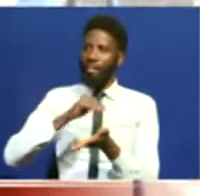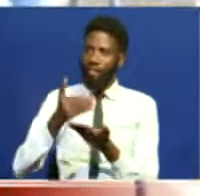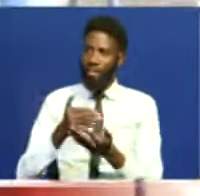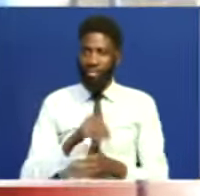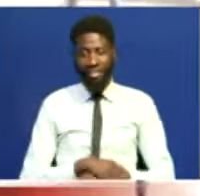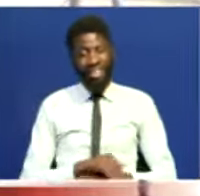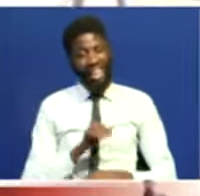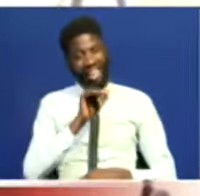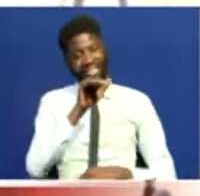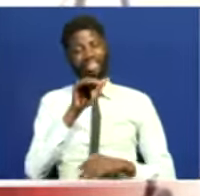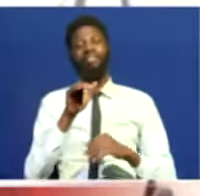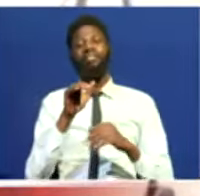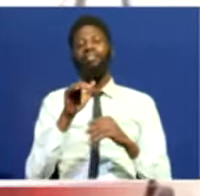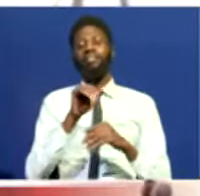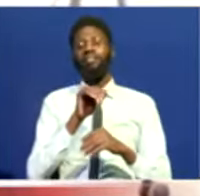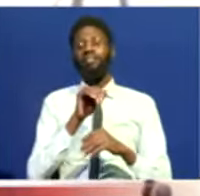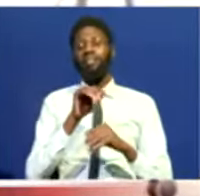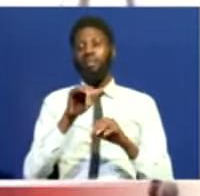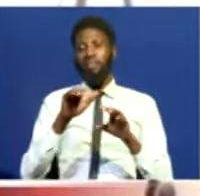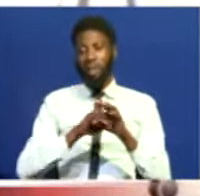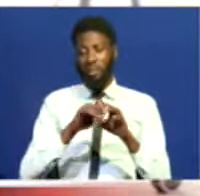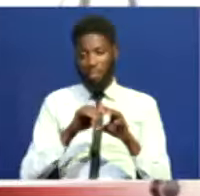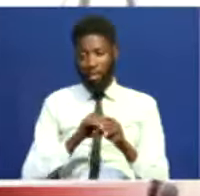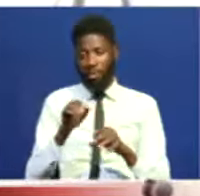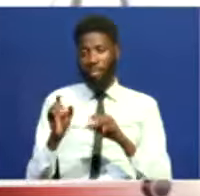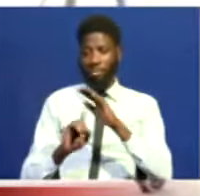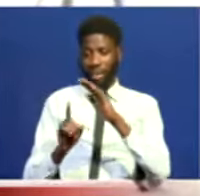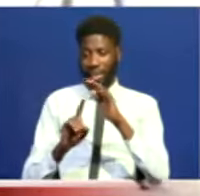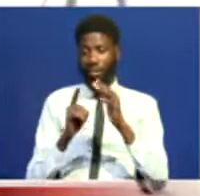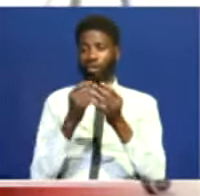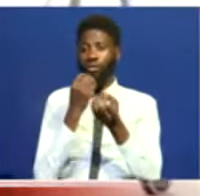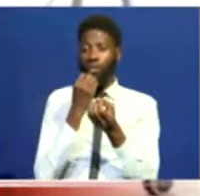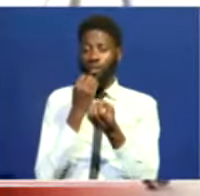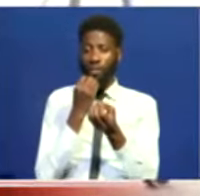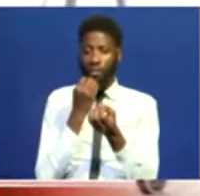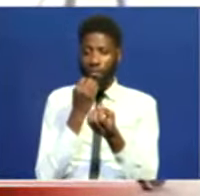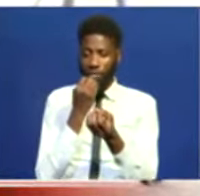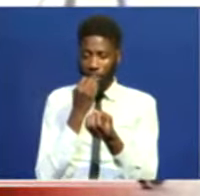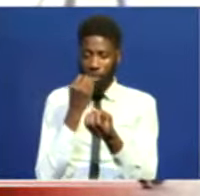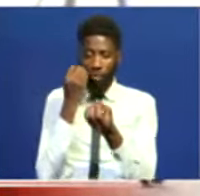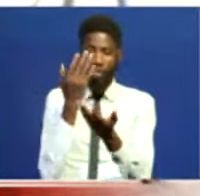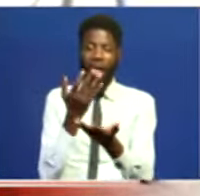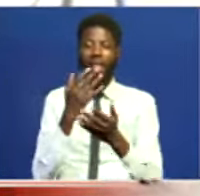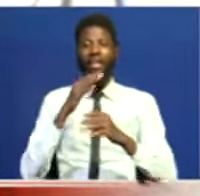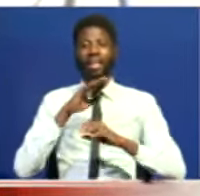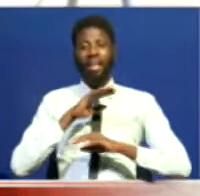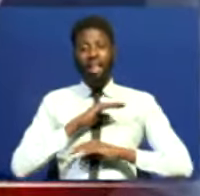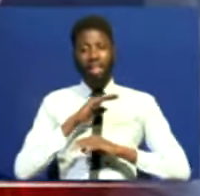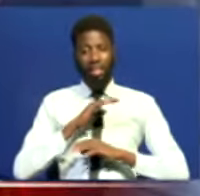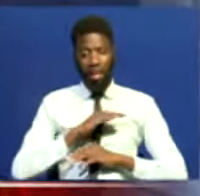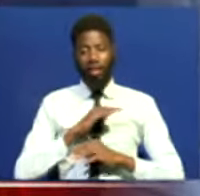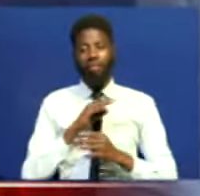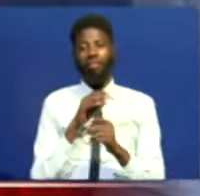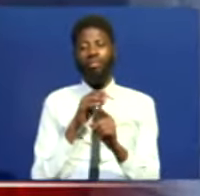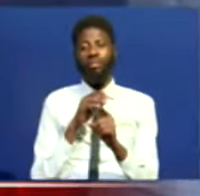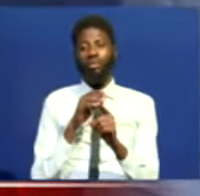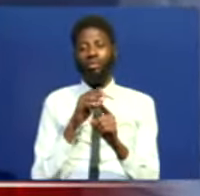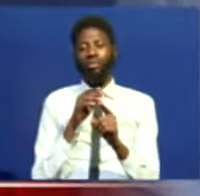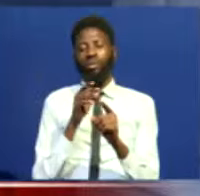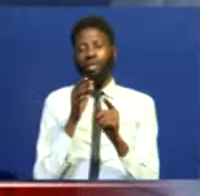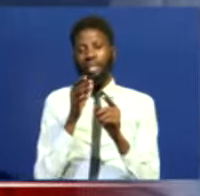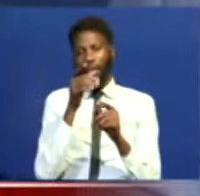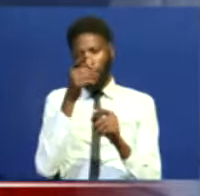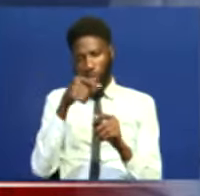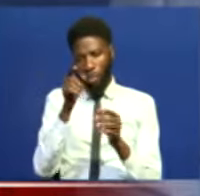wafanyakazi wa wizara hiyo kutoa habari za kutosha kwa njia inayofaa kuhusu halmashauri hiyo. So now we have agreed